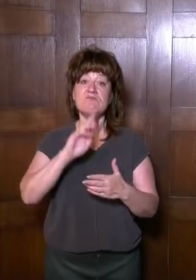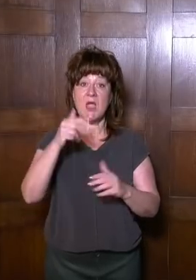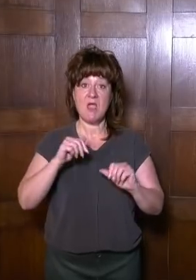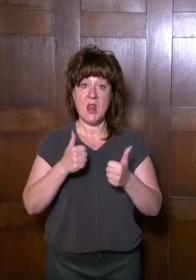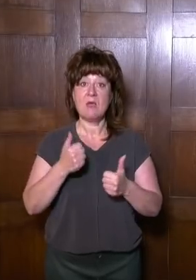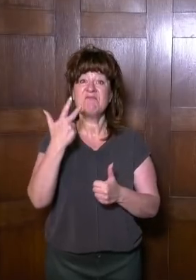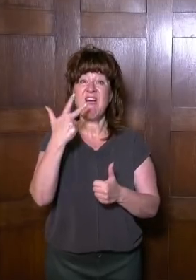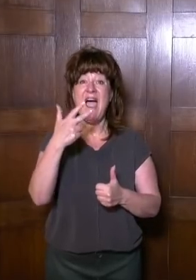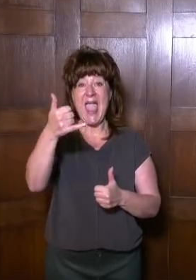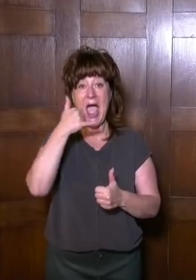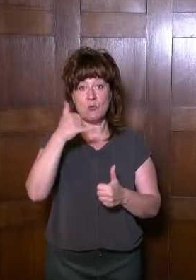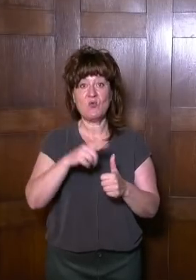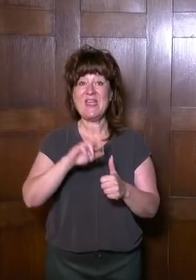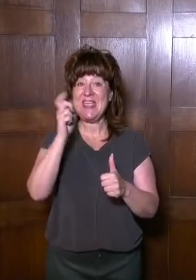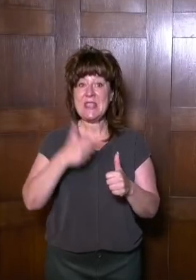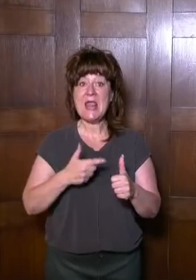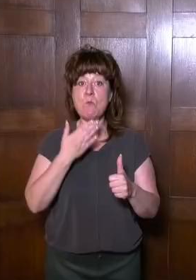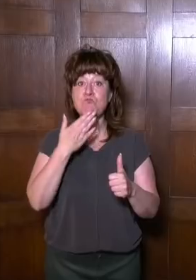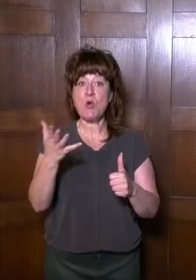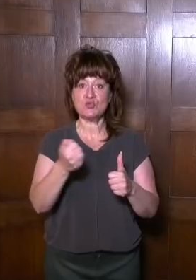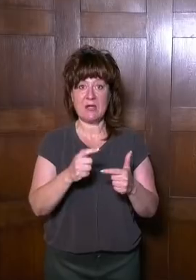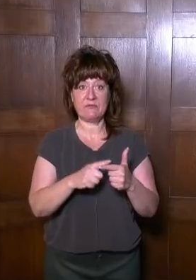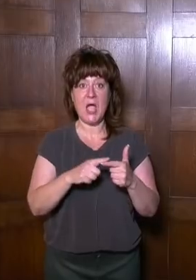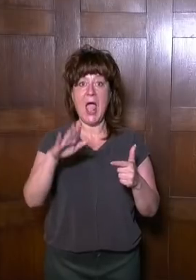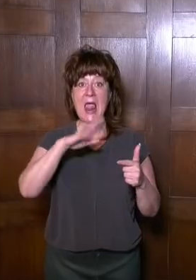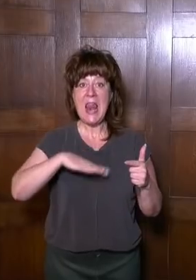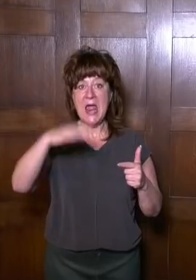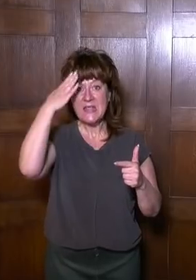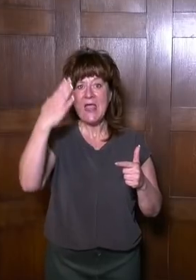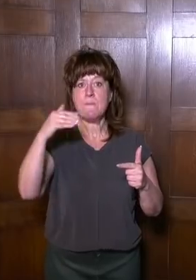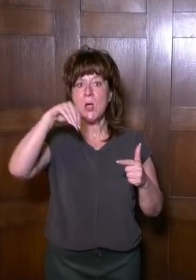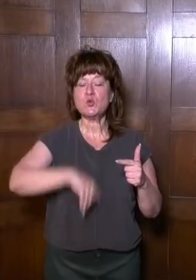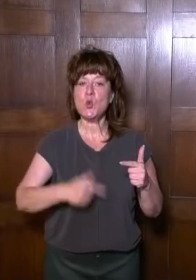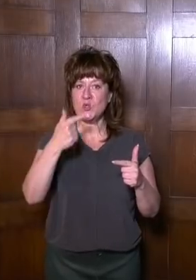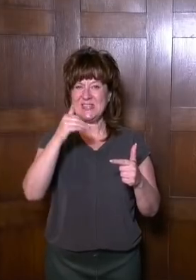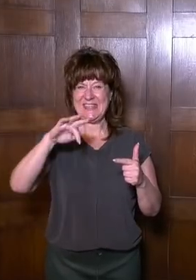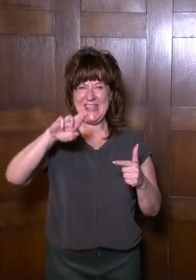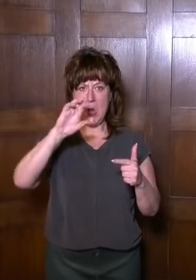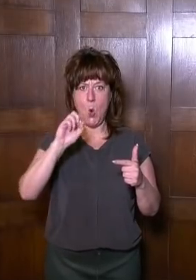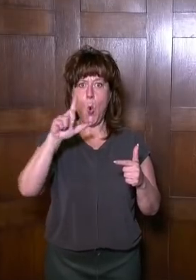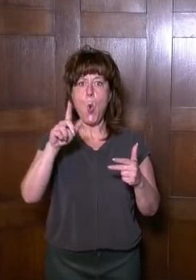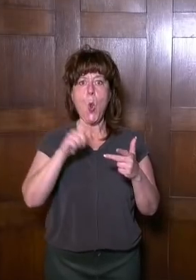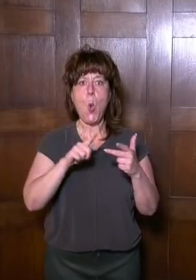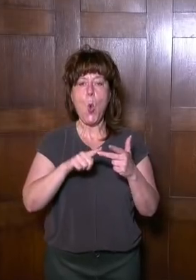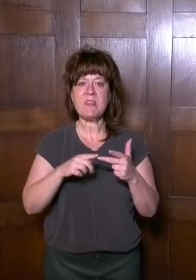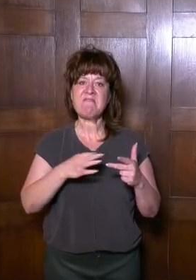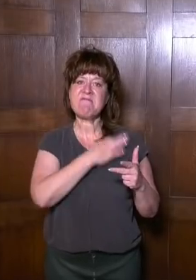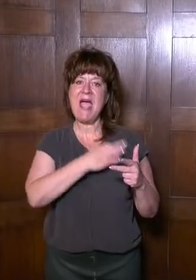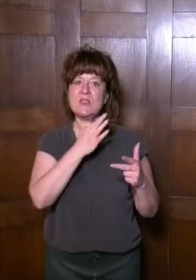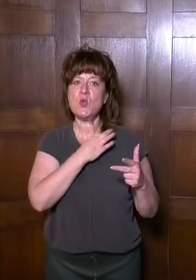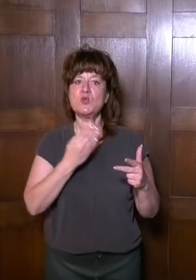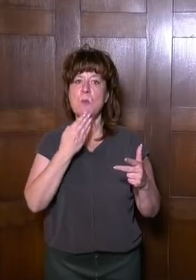des italienischen Botschafters, des Landeshauptmanns von Südtirol und der französischen Botschafterin, die gefragt